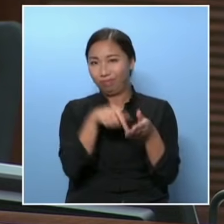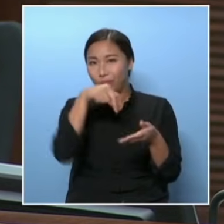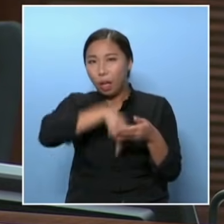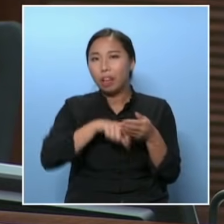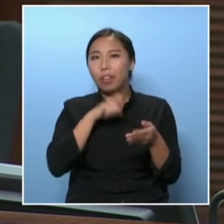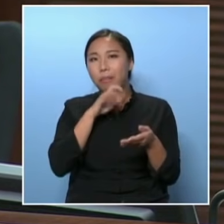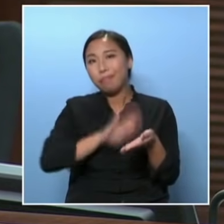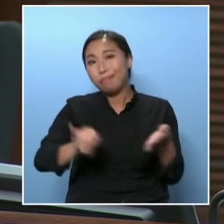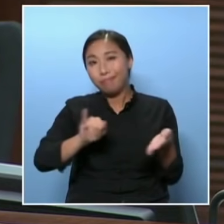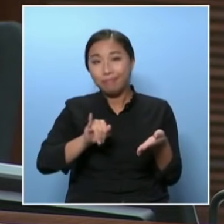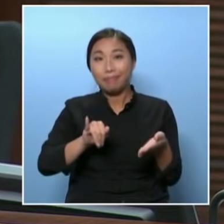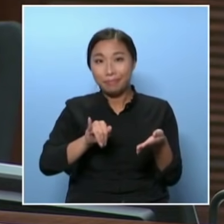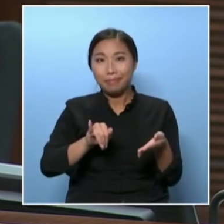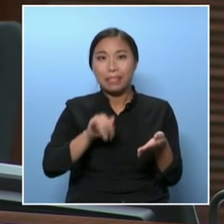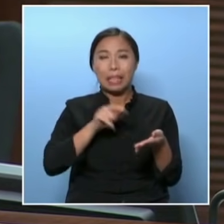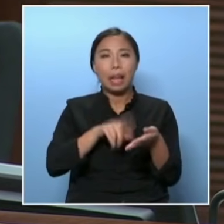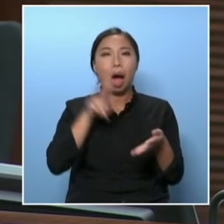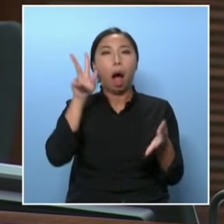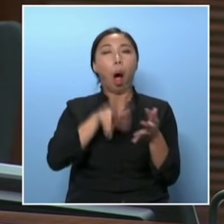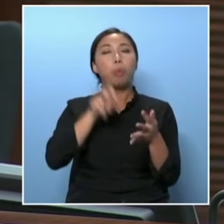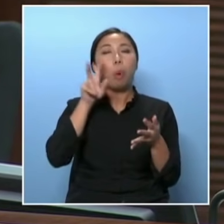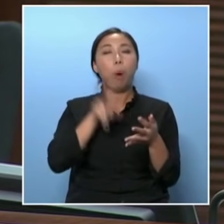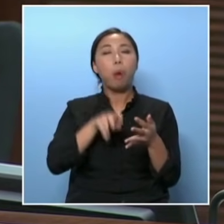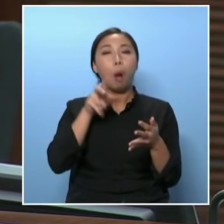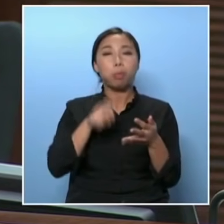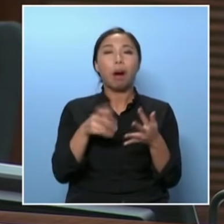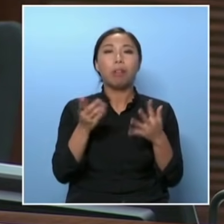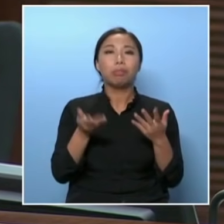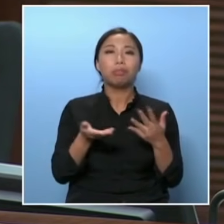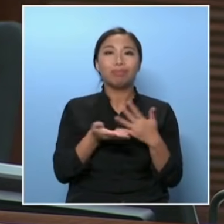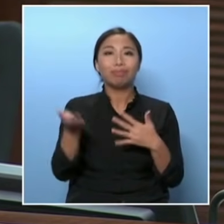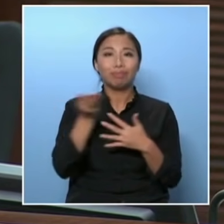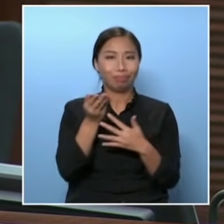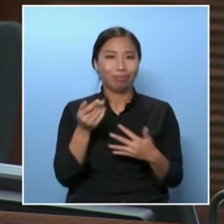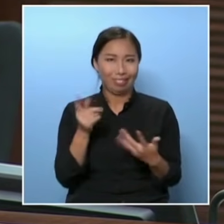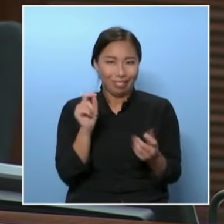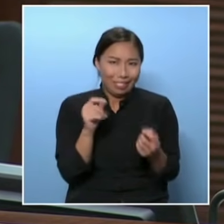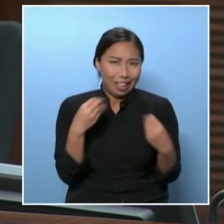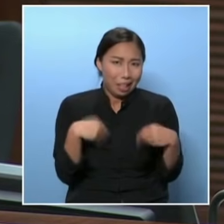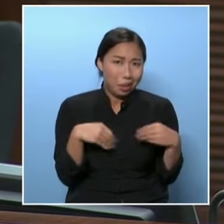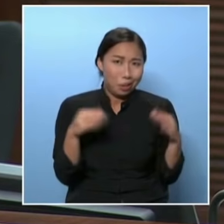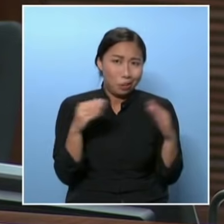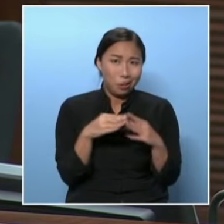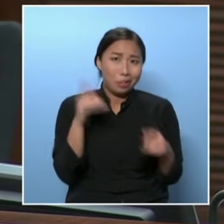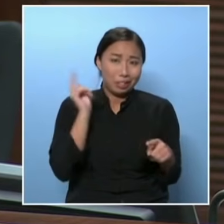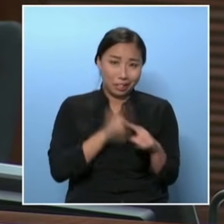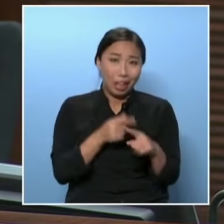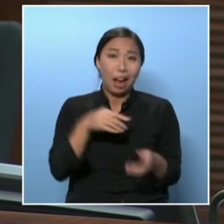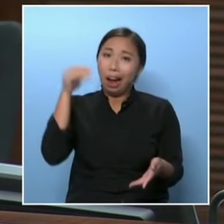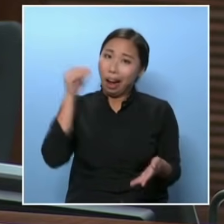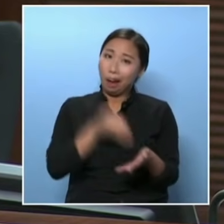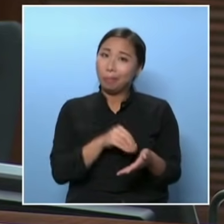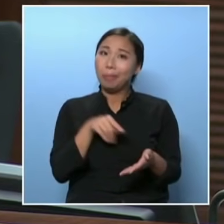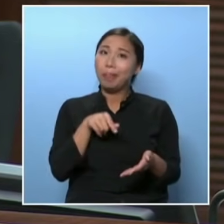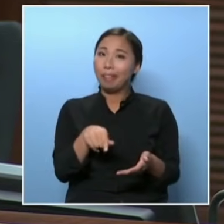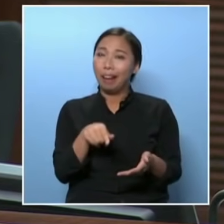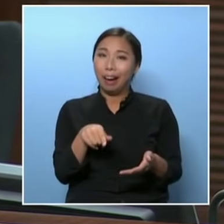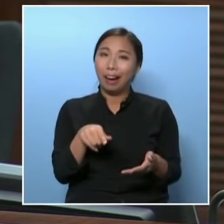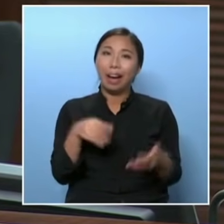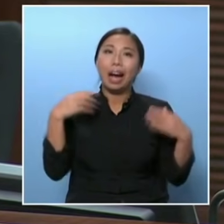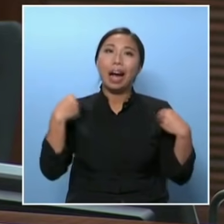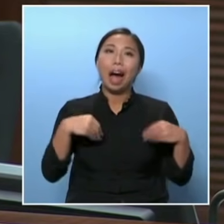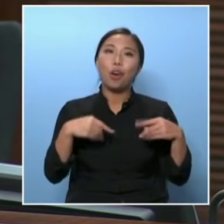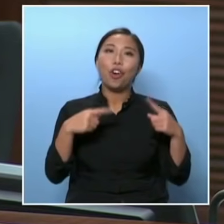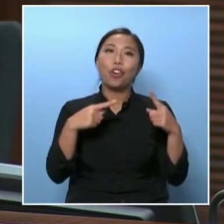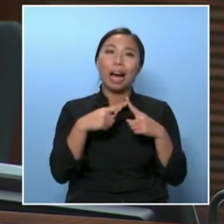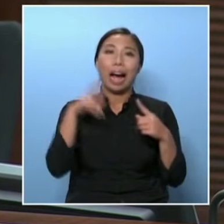嘅，所謂提高透明度。其實而家教育局係咪正式設立咗一個所謂教育人